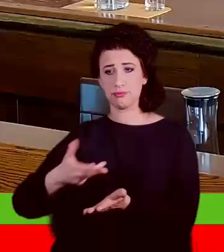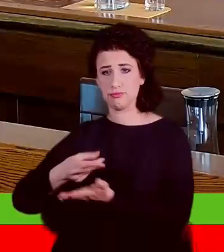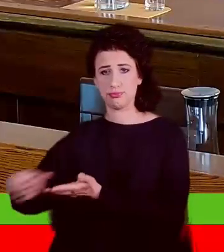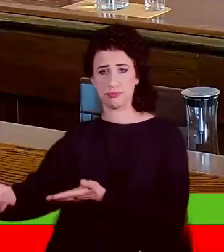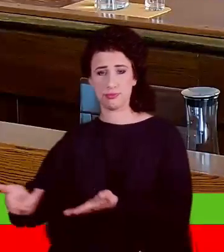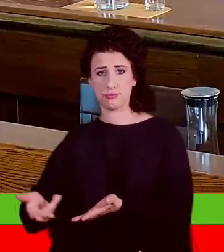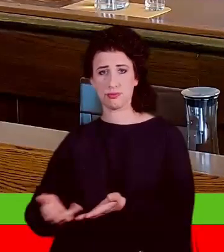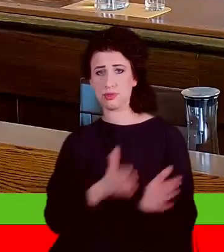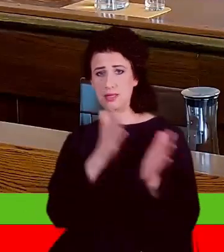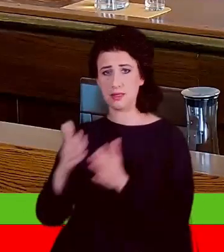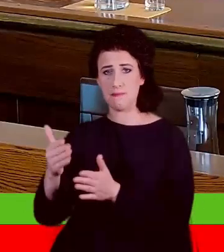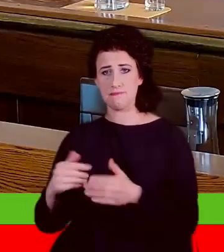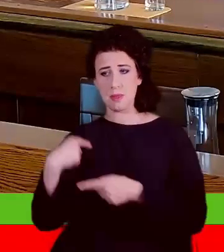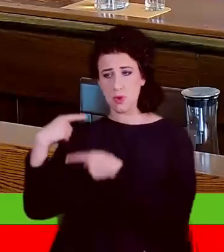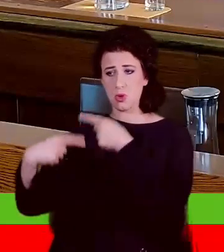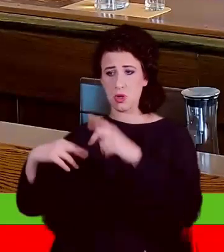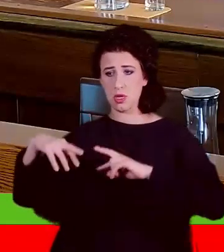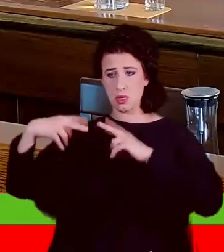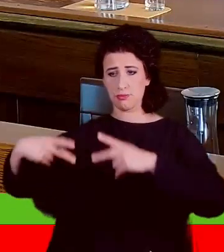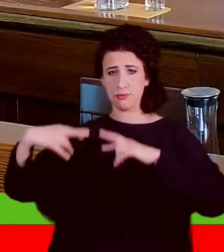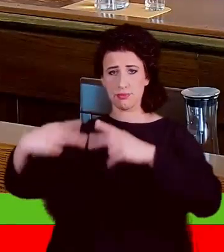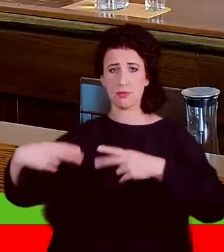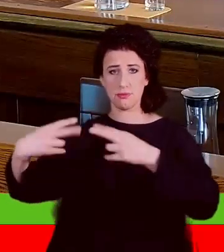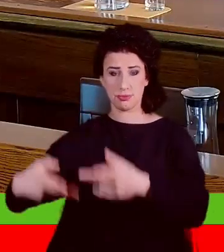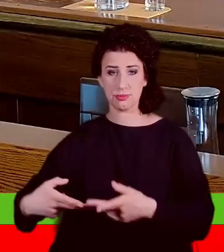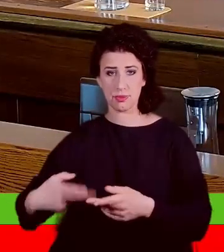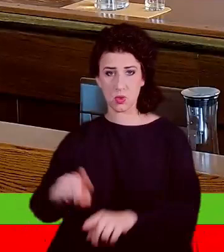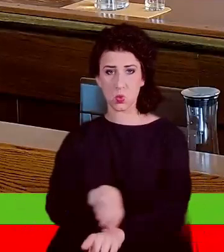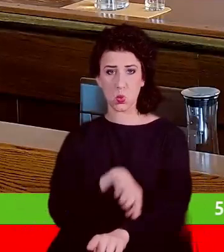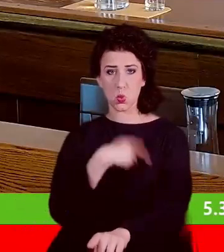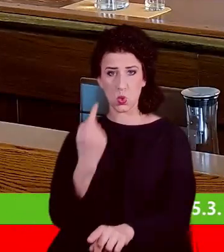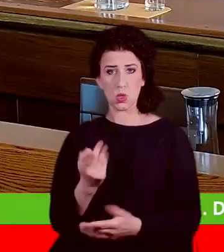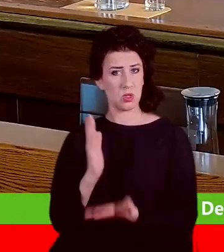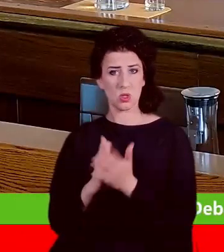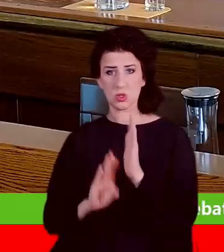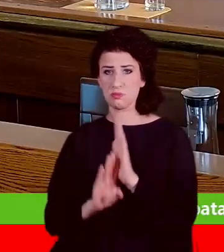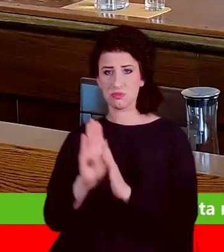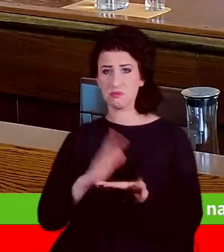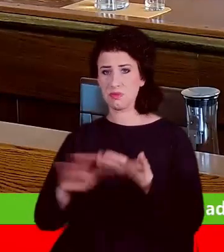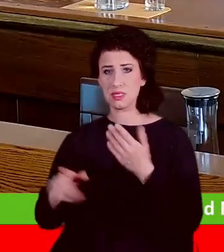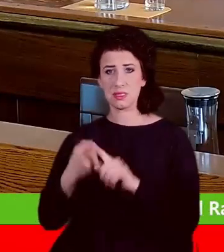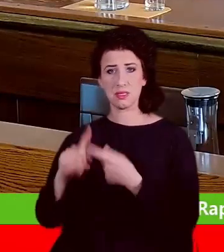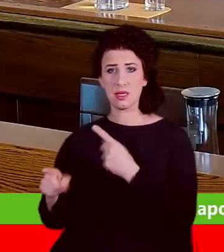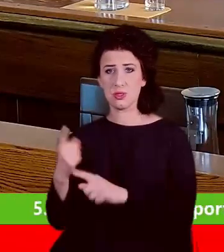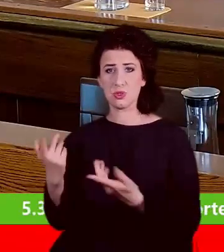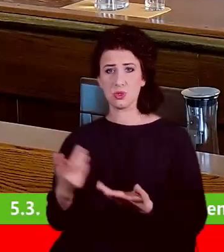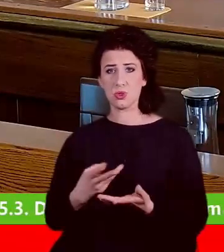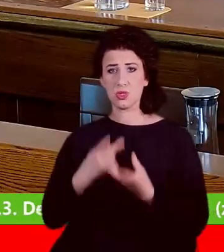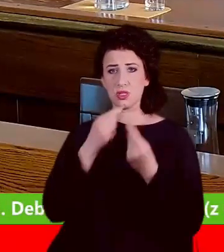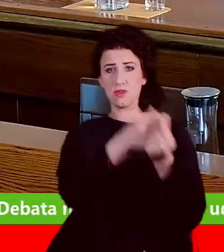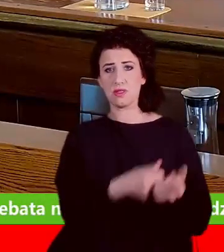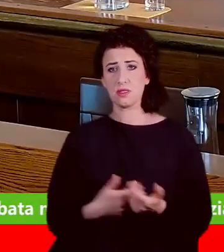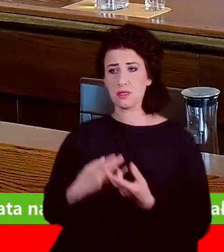wychowa. Zwłaszcza jeżeli to zadłużenie idzie na bezsensowne i nierentowne